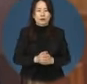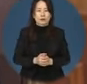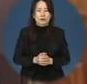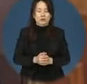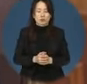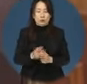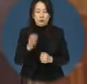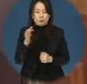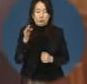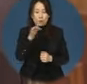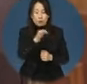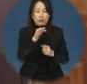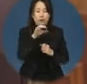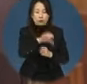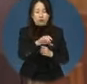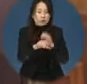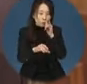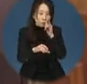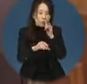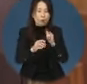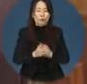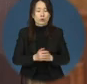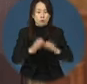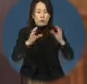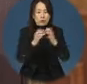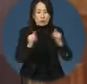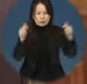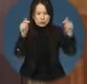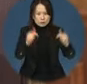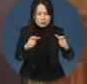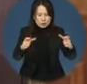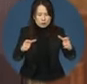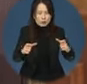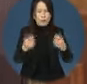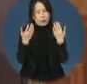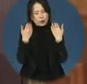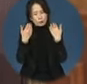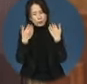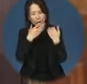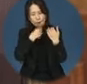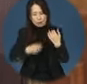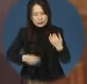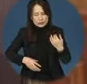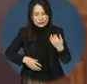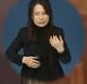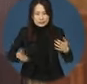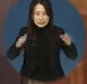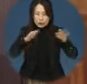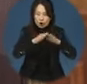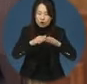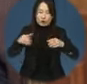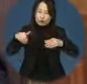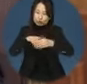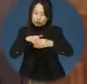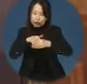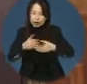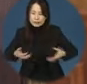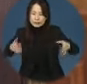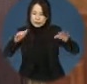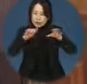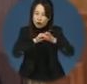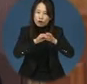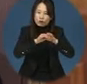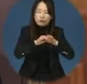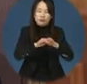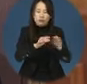재정적 투자 못지않게 인구감소 지에게 학교 라든지 복지시설을 하든지 또는 문화시설이 라던지 등등 을